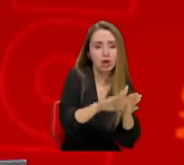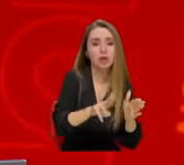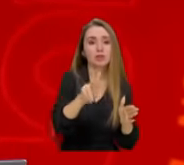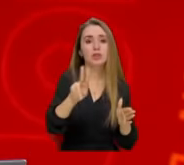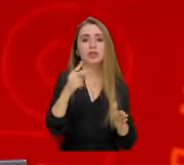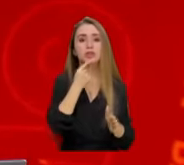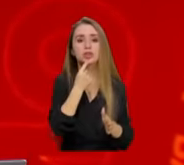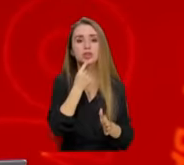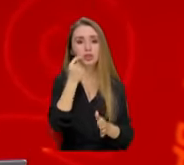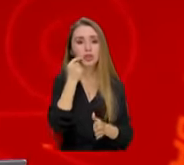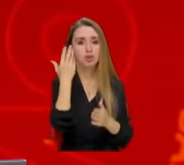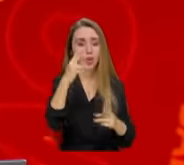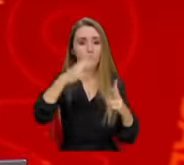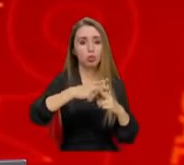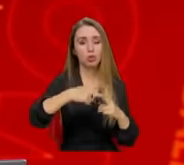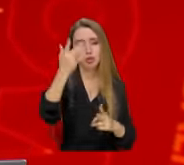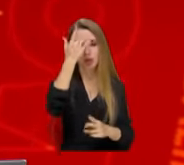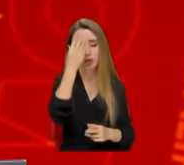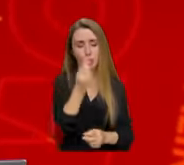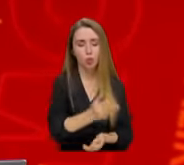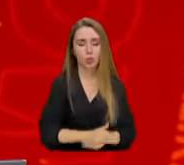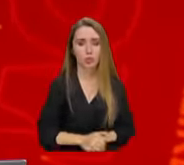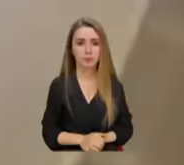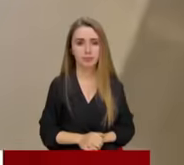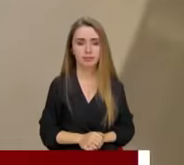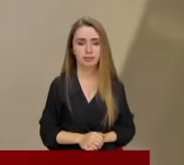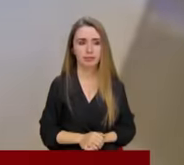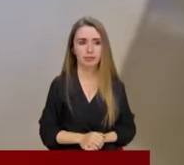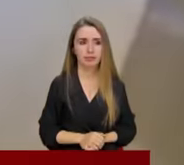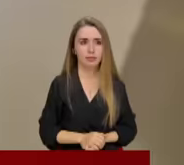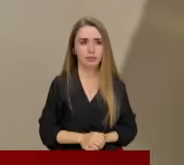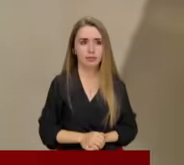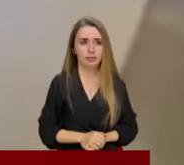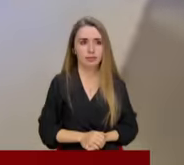27 yaşındaki genç polis şehit oldu.